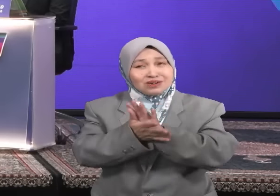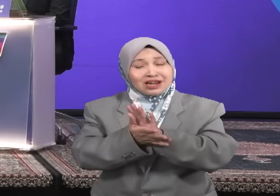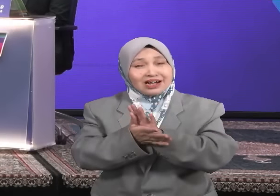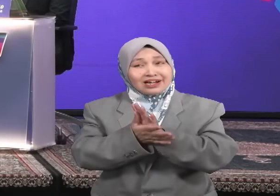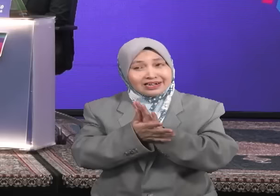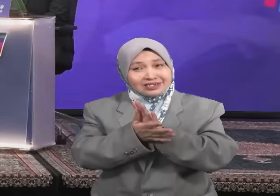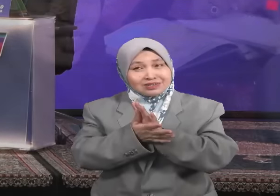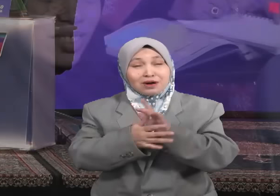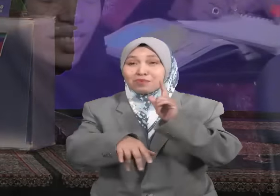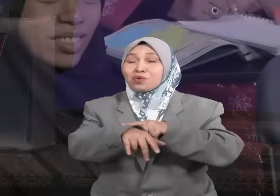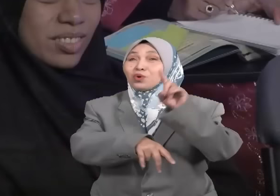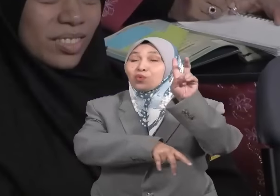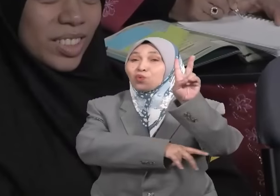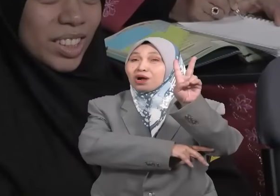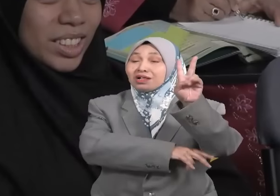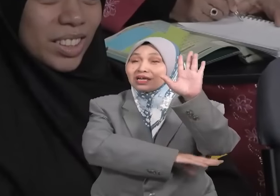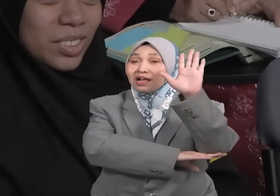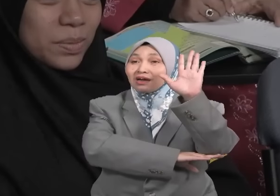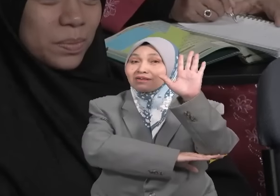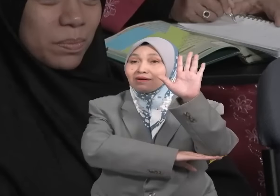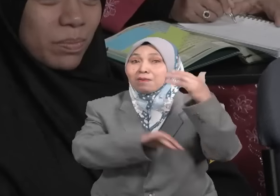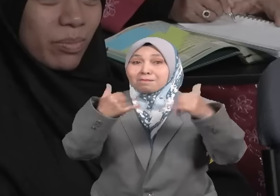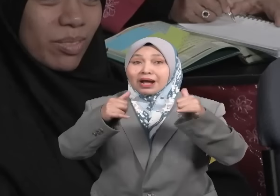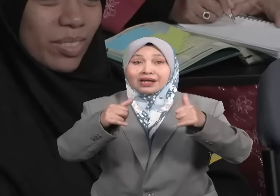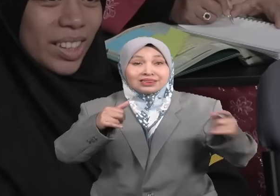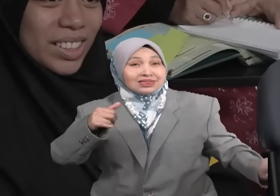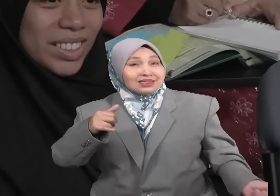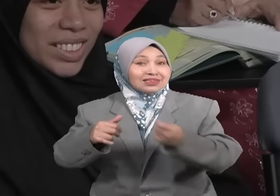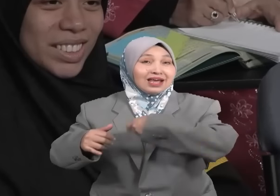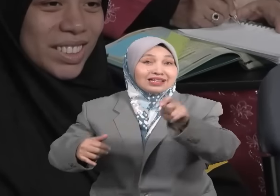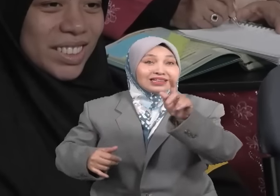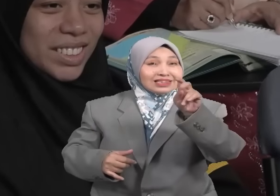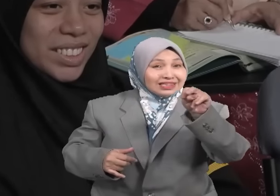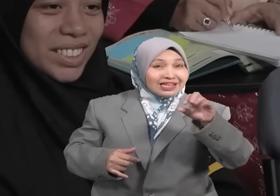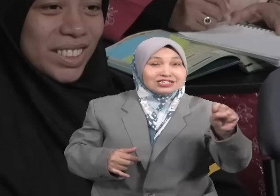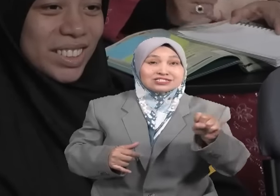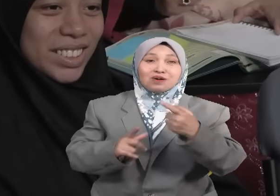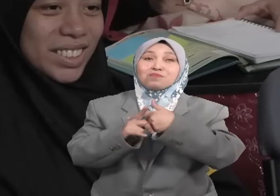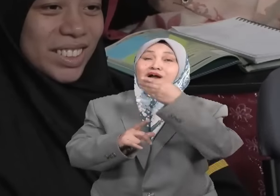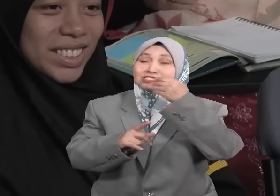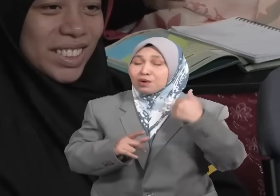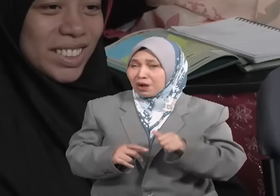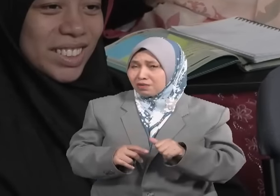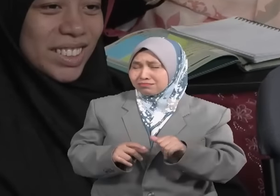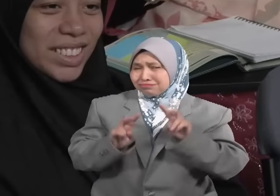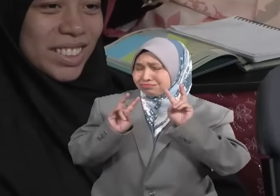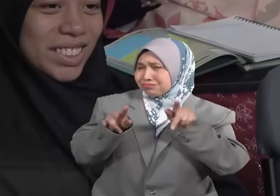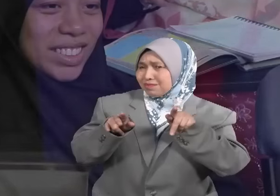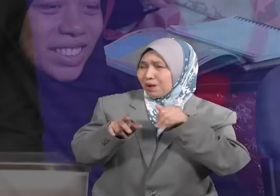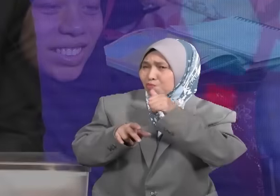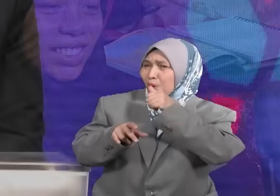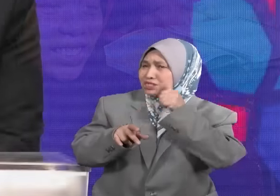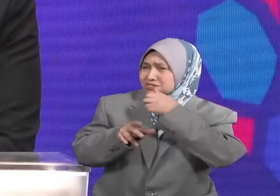tengah pukul 2 tengah hari tu main tenis. Belum puasa. MasyaAllah. Orang tengok puasa ke tidak dia ni. Kan?